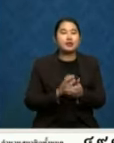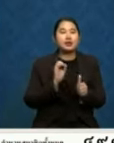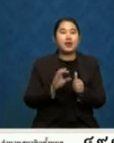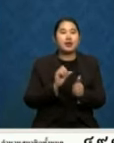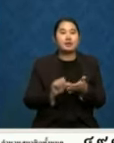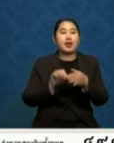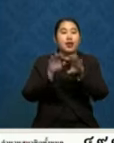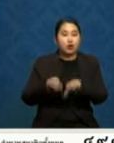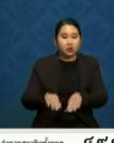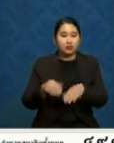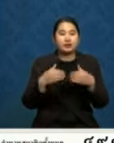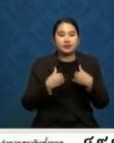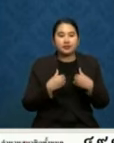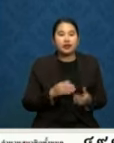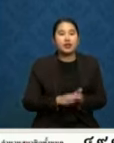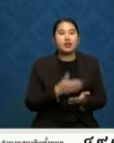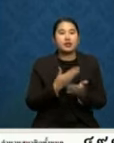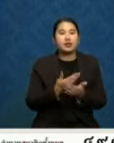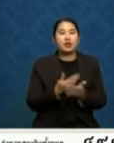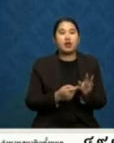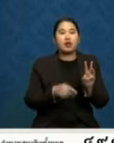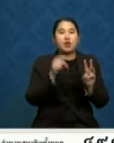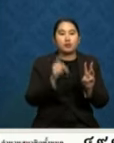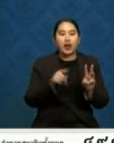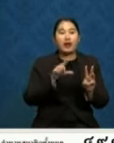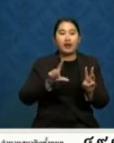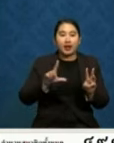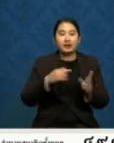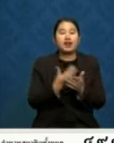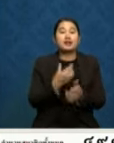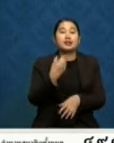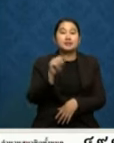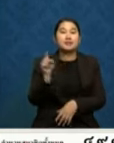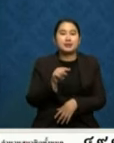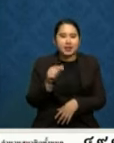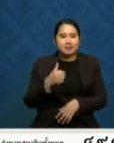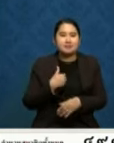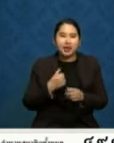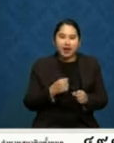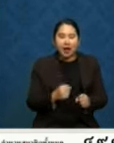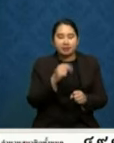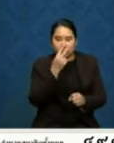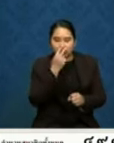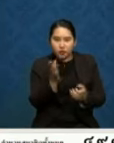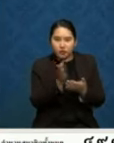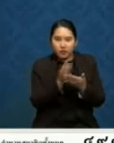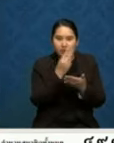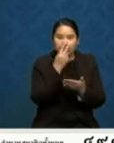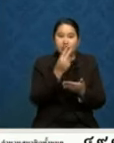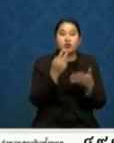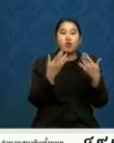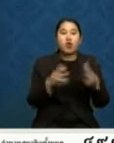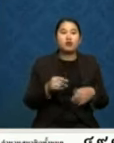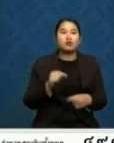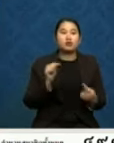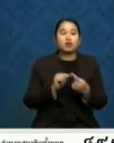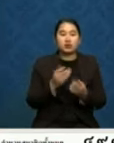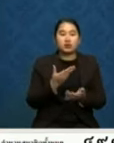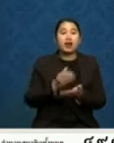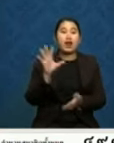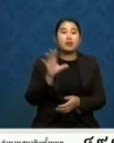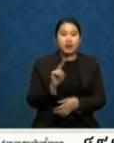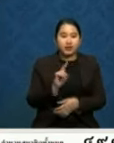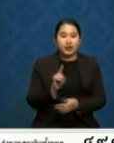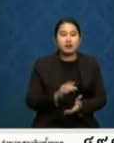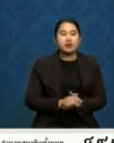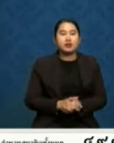ดนะครับ 6,000 กว่าล้านบาท 10% นะครับซึ่งตอนแรกก็พยายามหาดูว่าเป็นเม็ดเงินก้อนไหนนะครับ